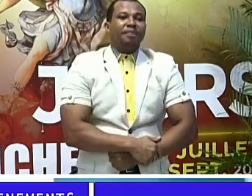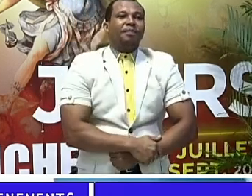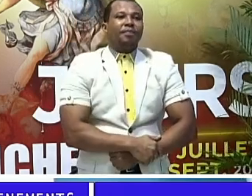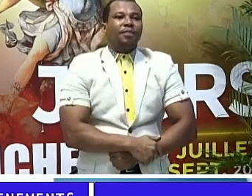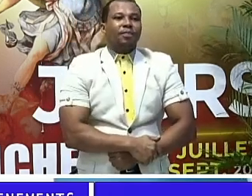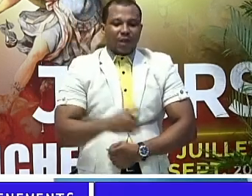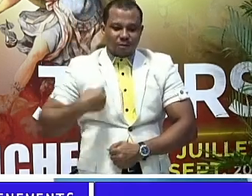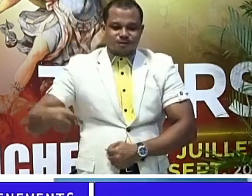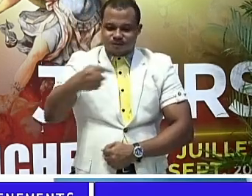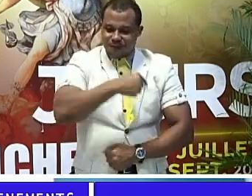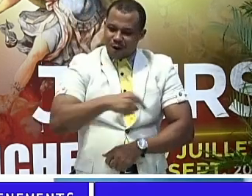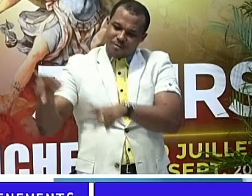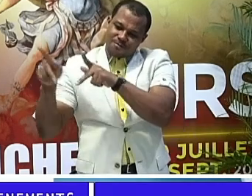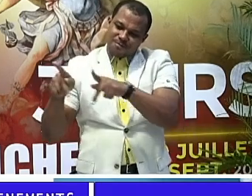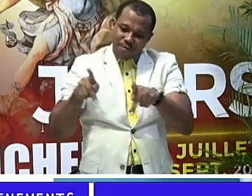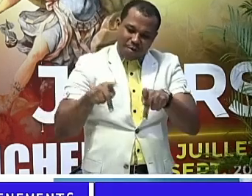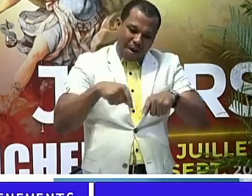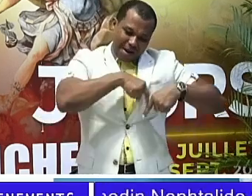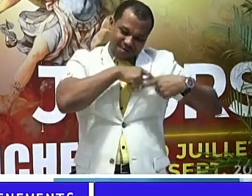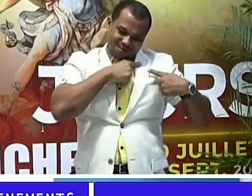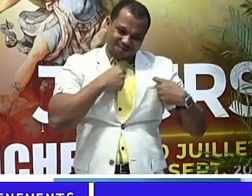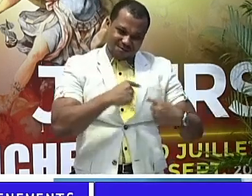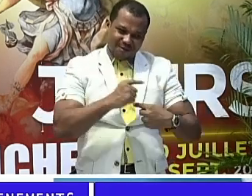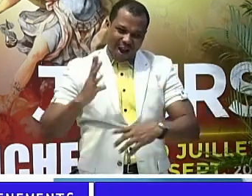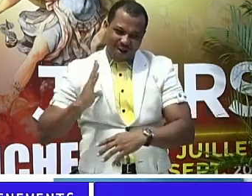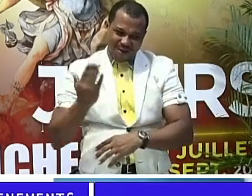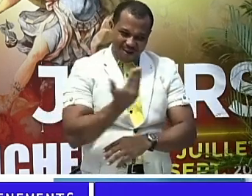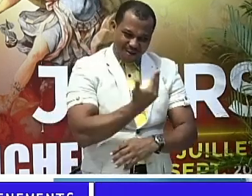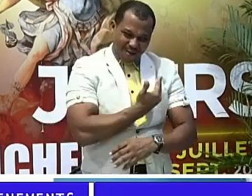En nous disposer que nous.